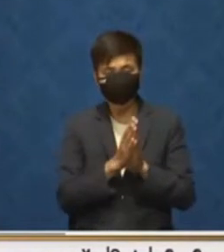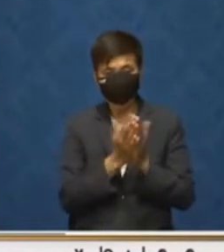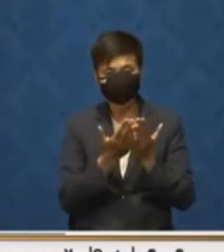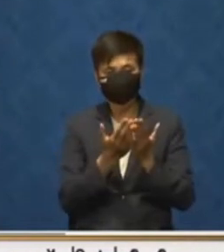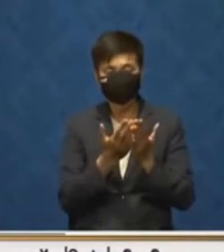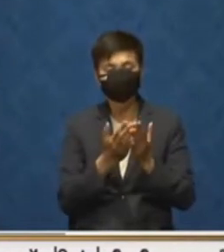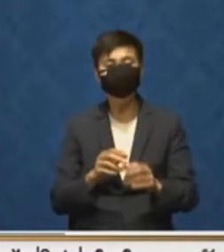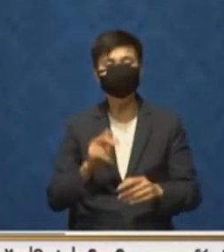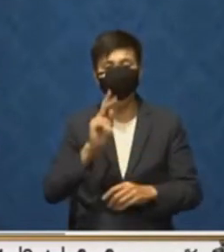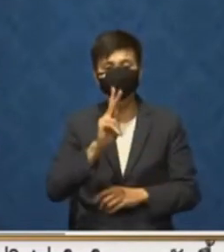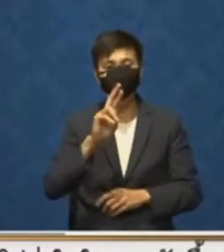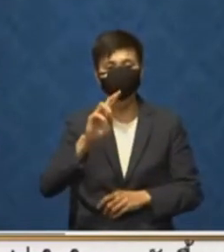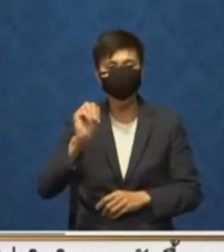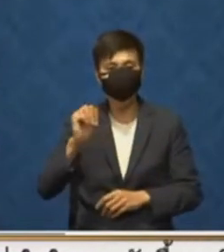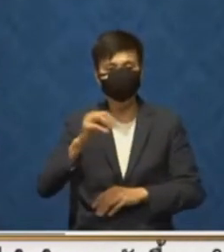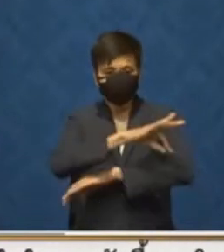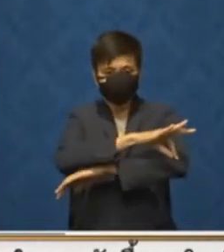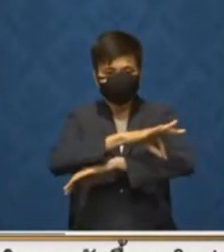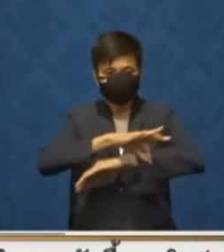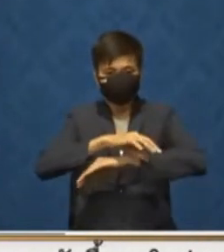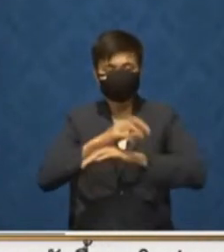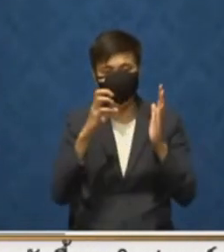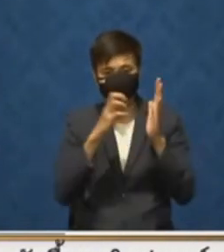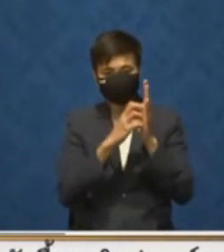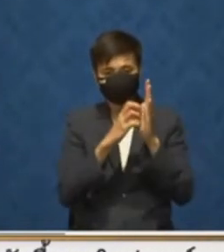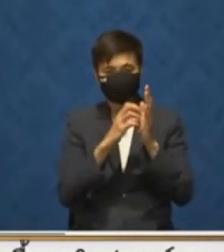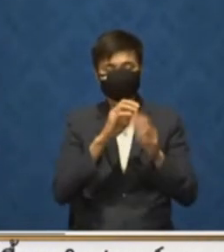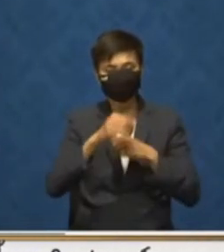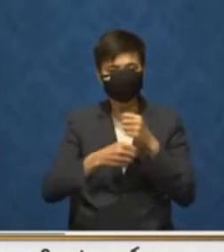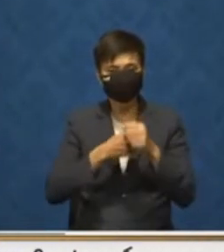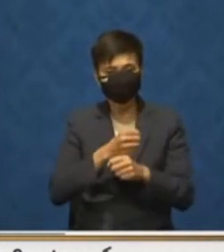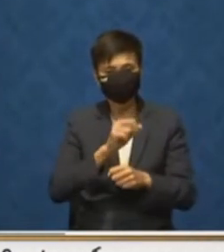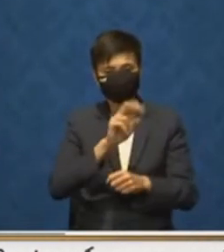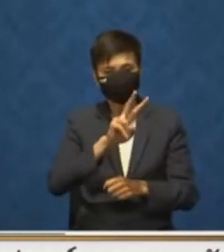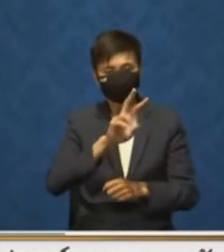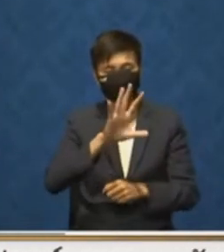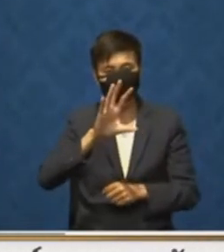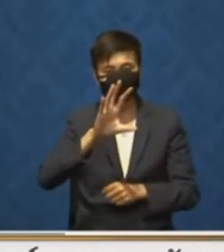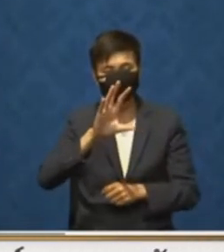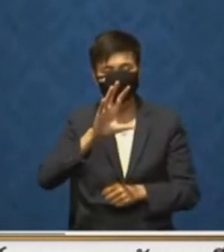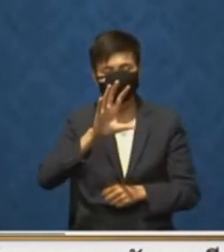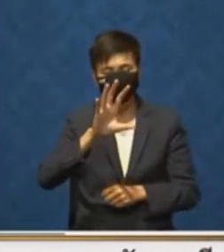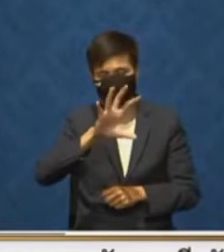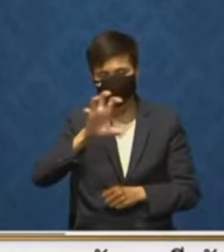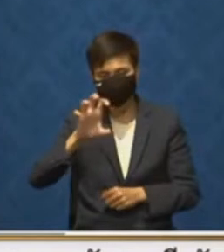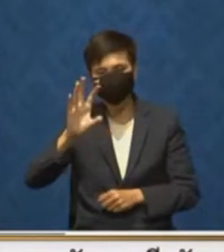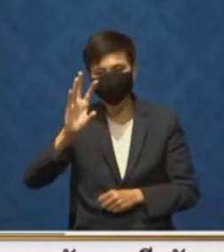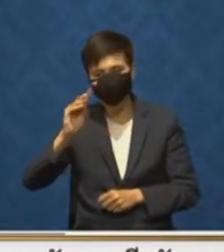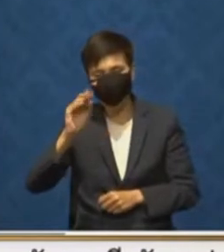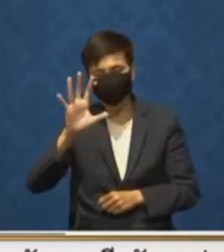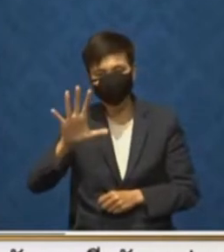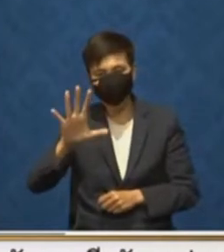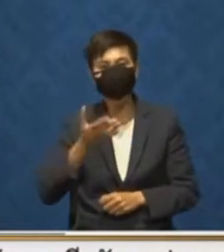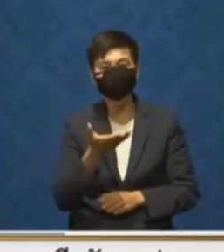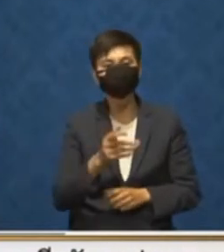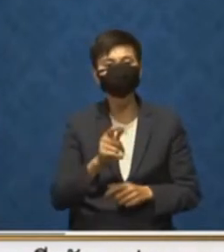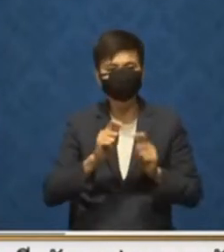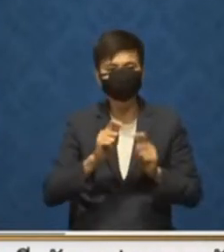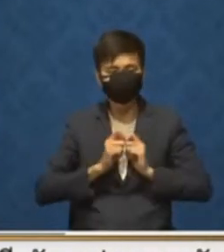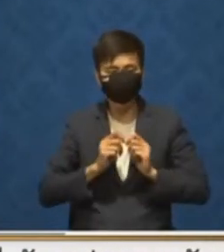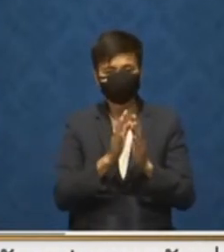ครับลงวันที่ 29มิถุนายน2515นะครับทางหนังสือของกรมบัญชีกลางขออนุญาตท่านประธานห่าน